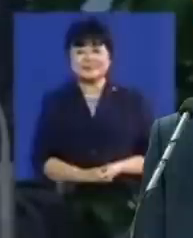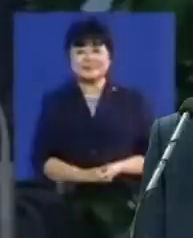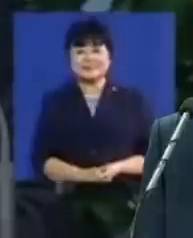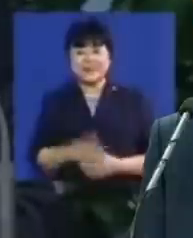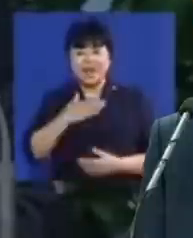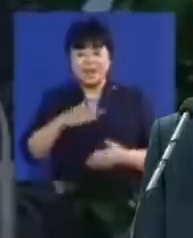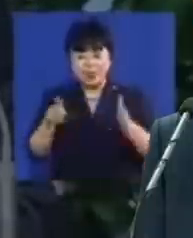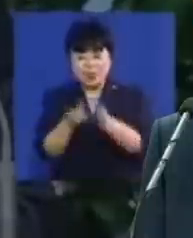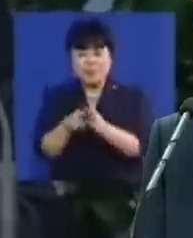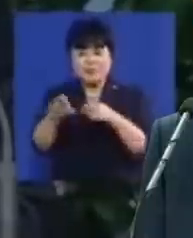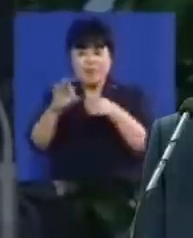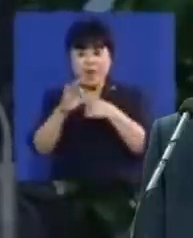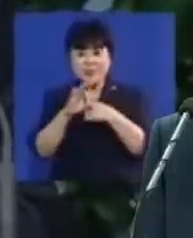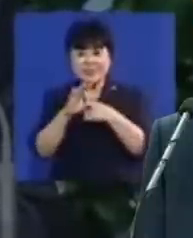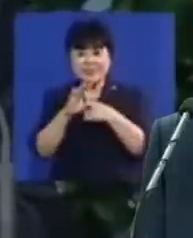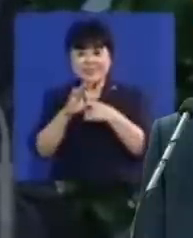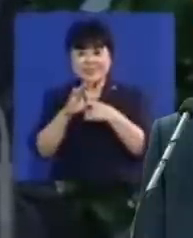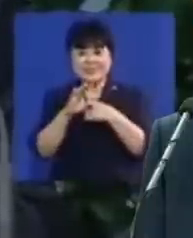알고 믿으면